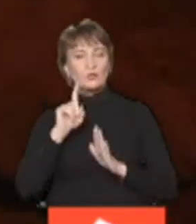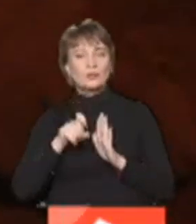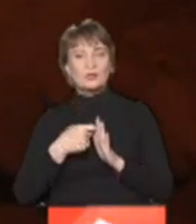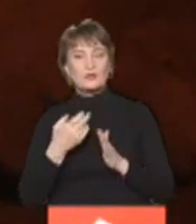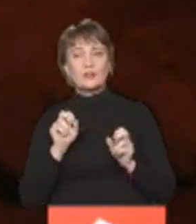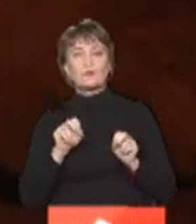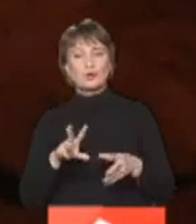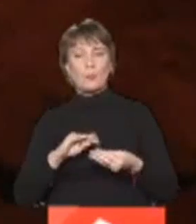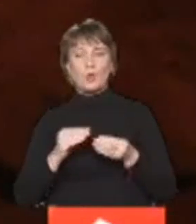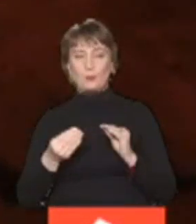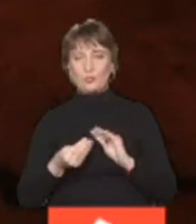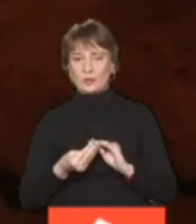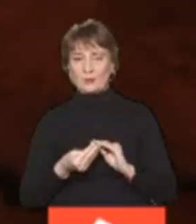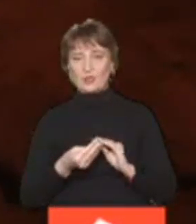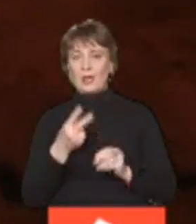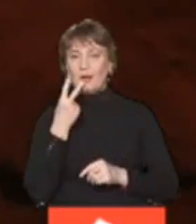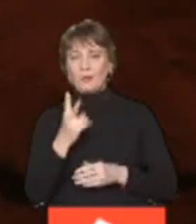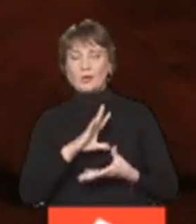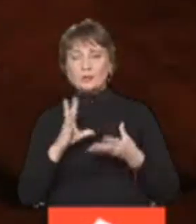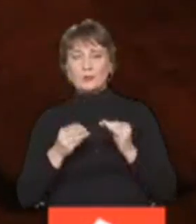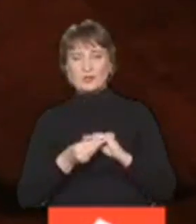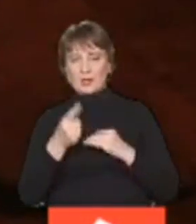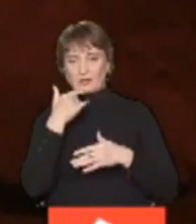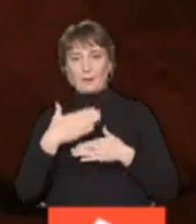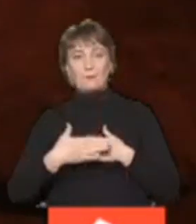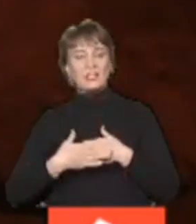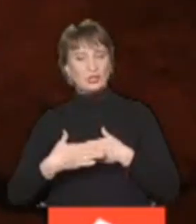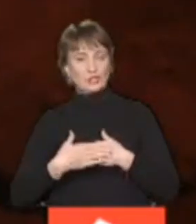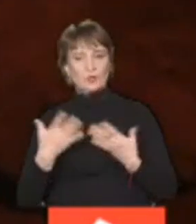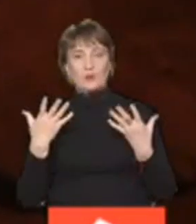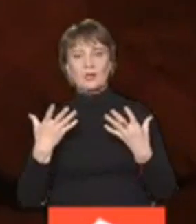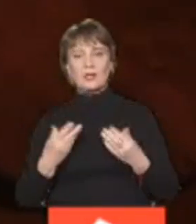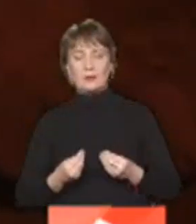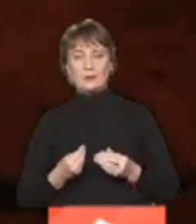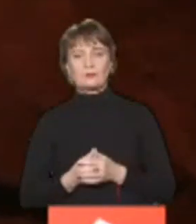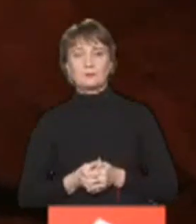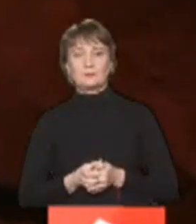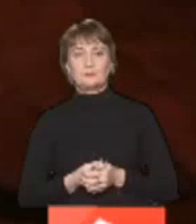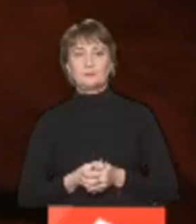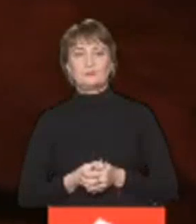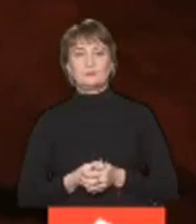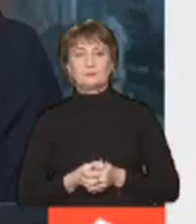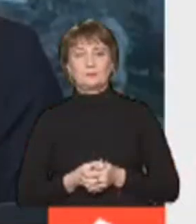тепло в цих домівках, і покажемо результати вже найближчими днями у програмі «Вартові столиці». Студія.